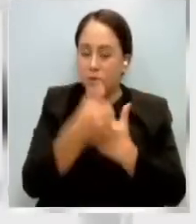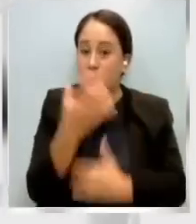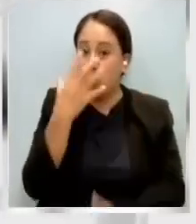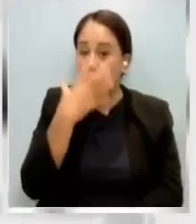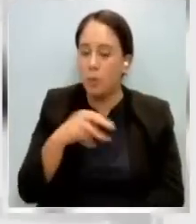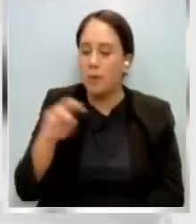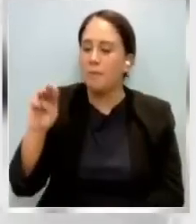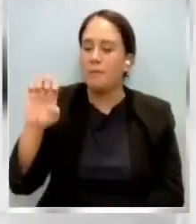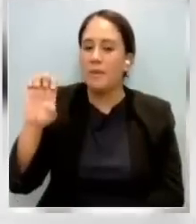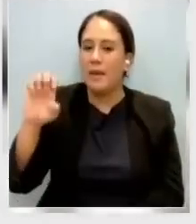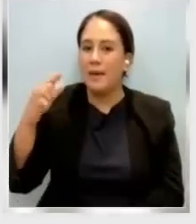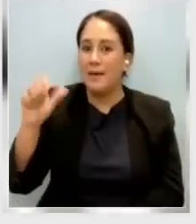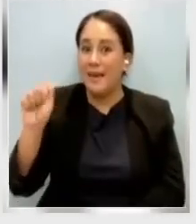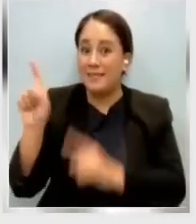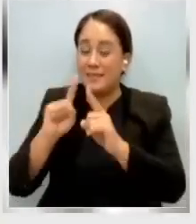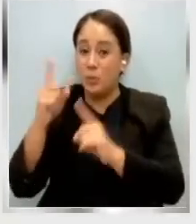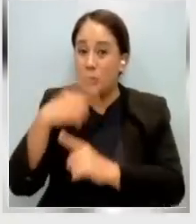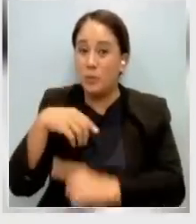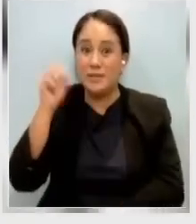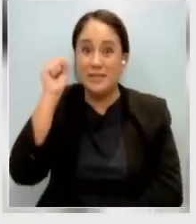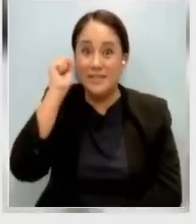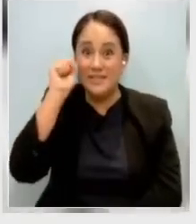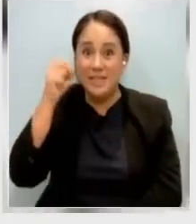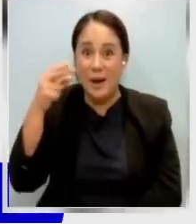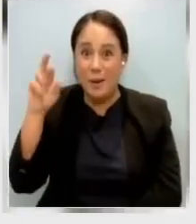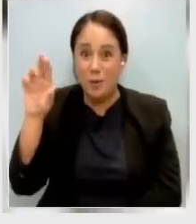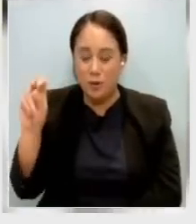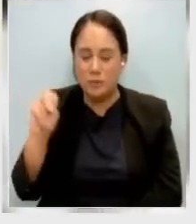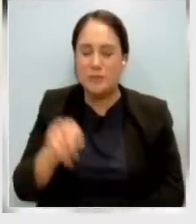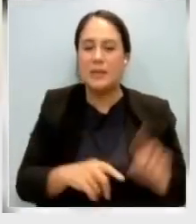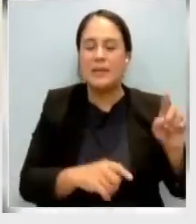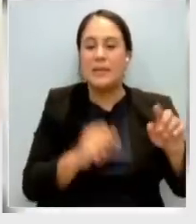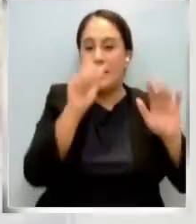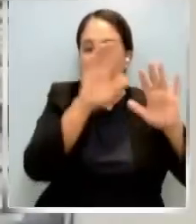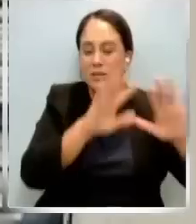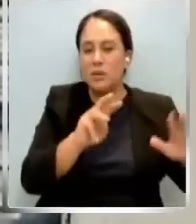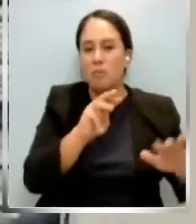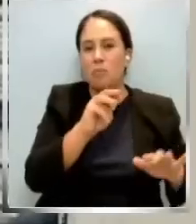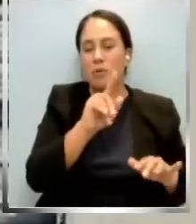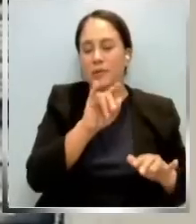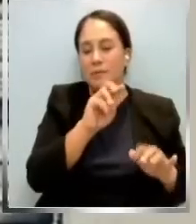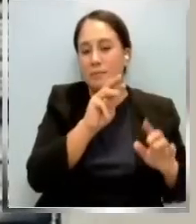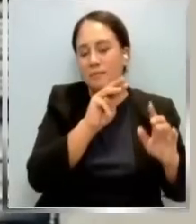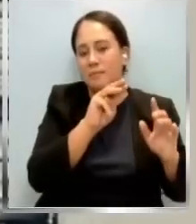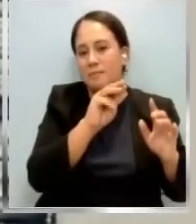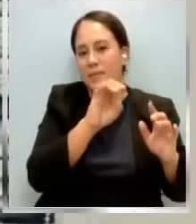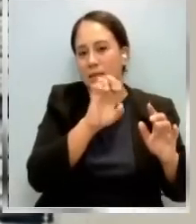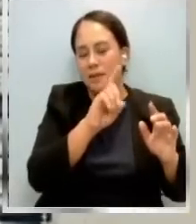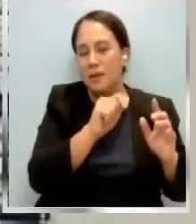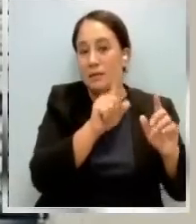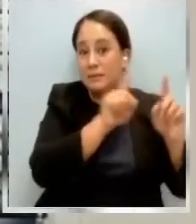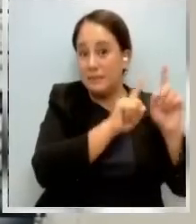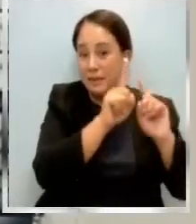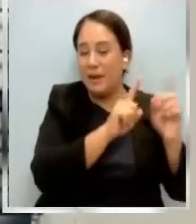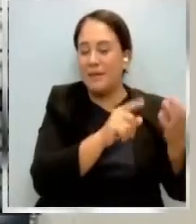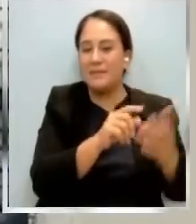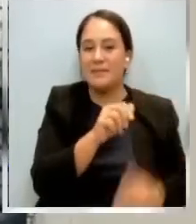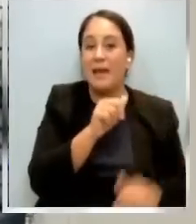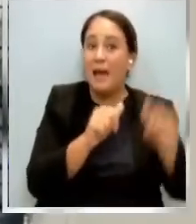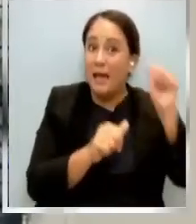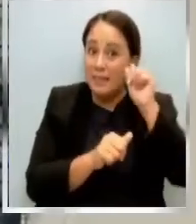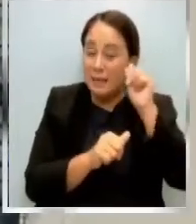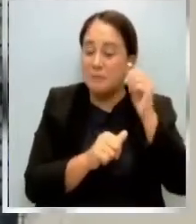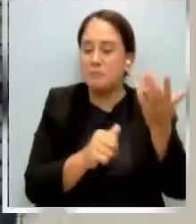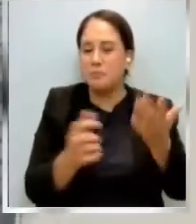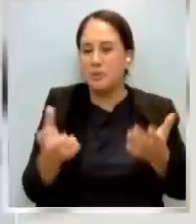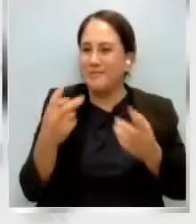herself, Sharon Cuneta, at si Asia's multimedia star, Alden Richards. All smiles sila Sharon at Alden sa kani-kanilang post na